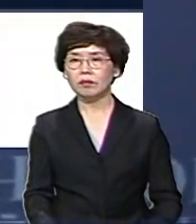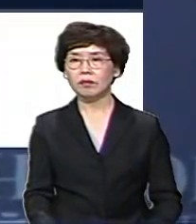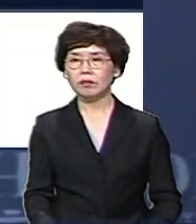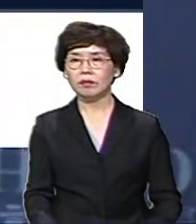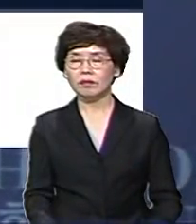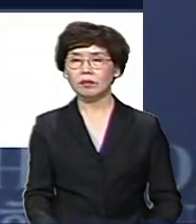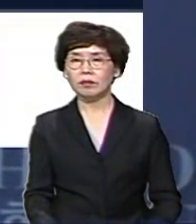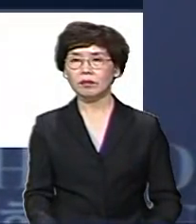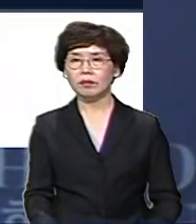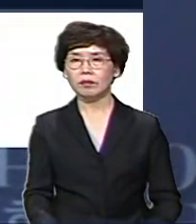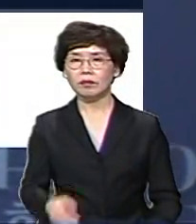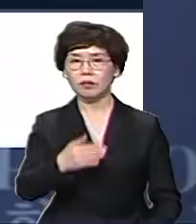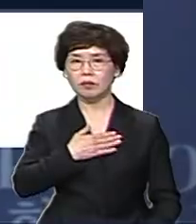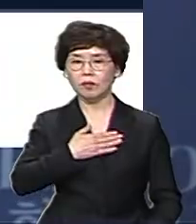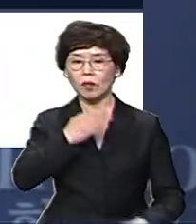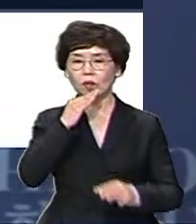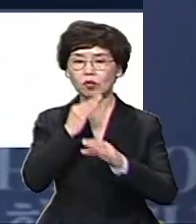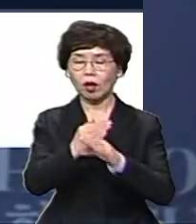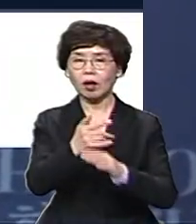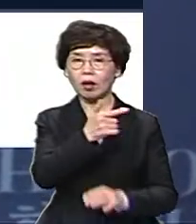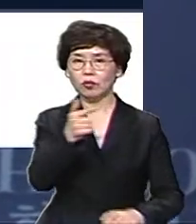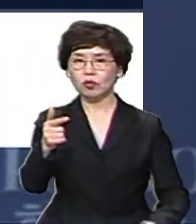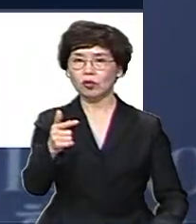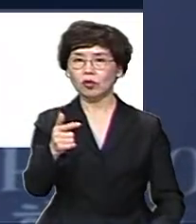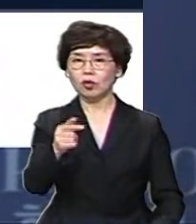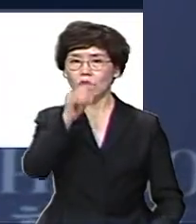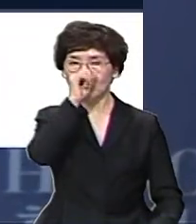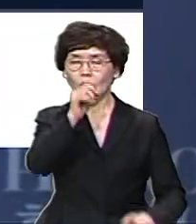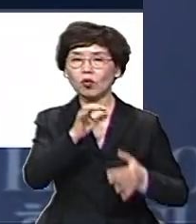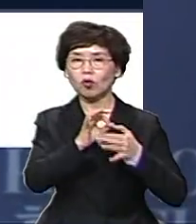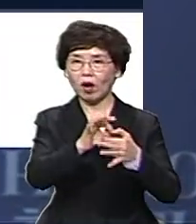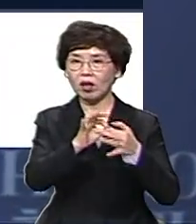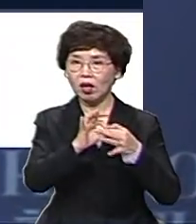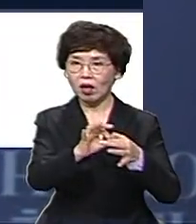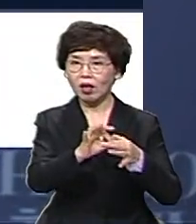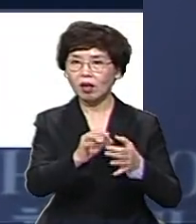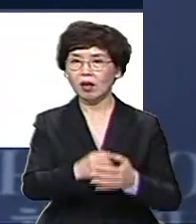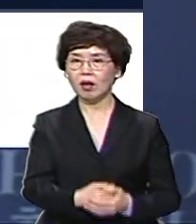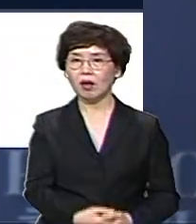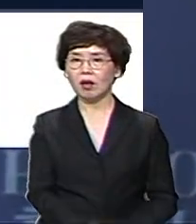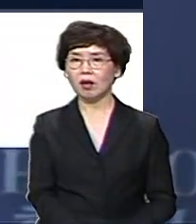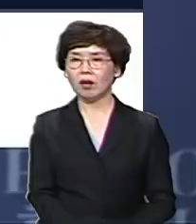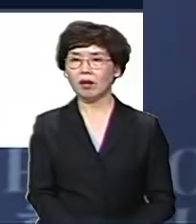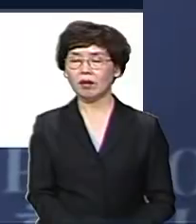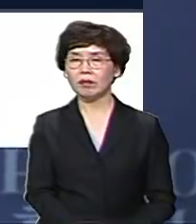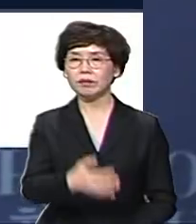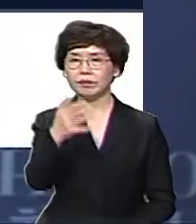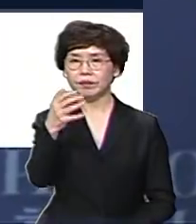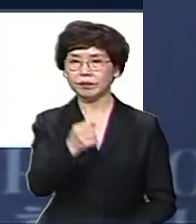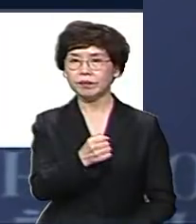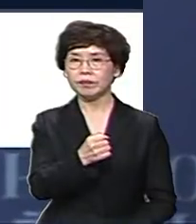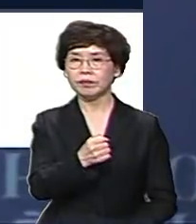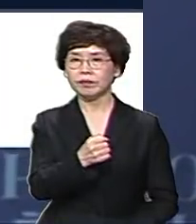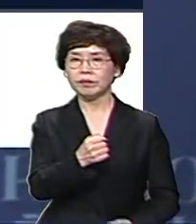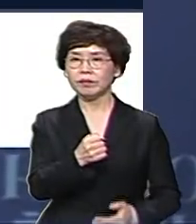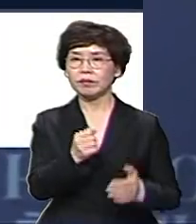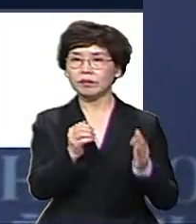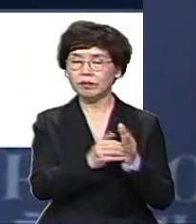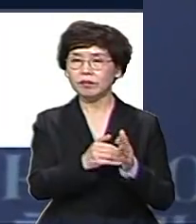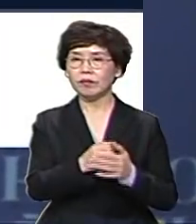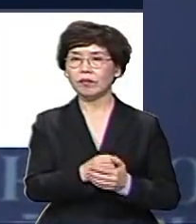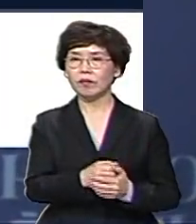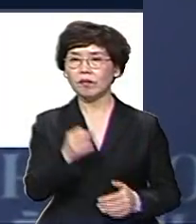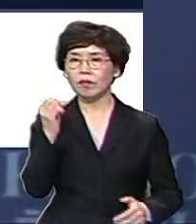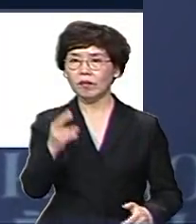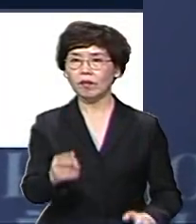있어서 그 제재에 대해서 어떤 그 상한선이라든가 이런 걸 정한 게 있습니까? 예, 물론